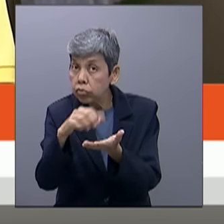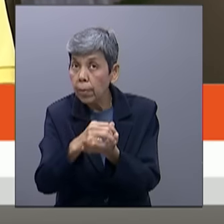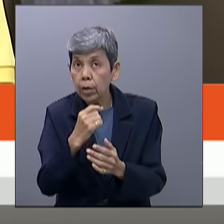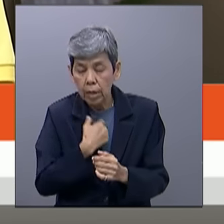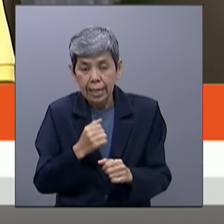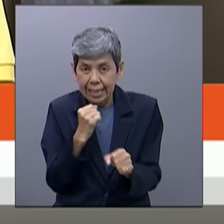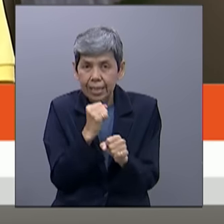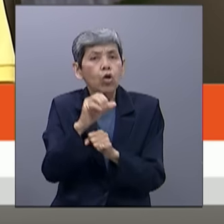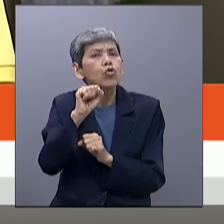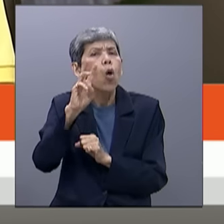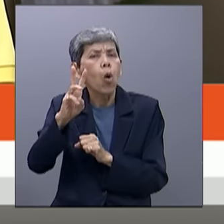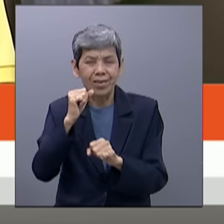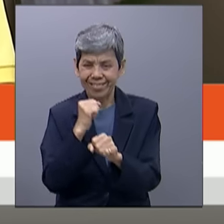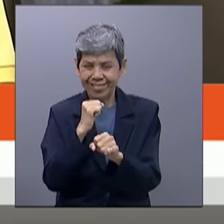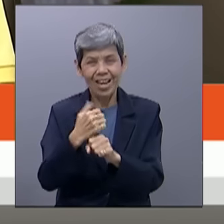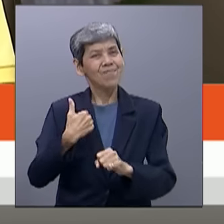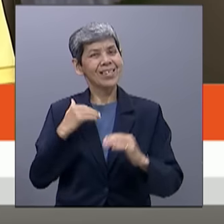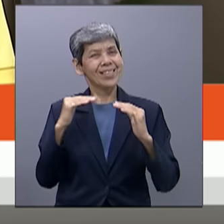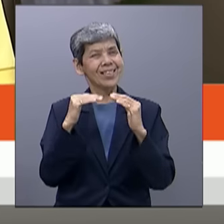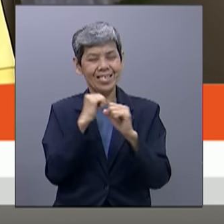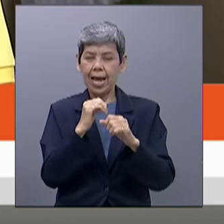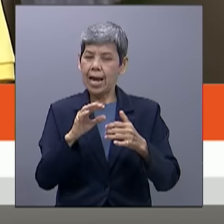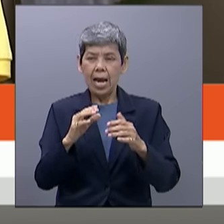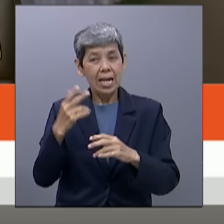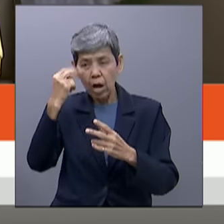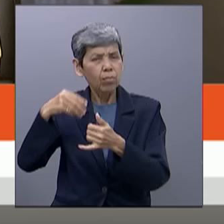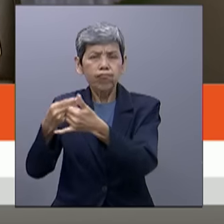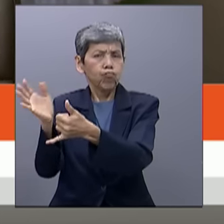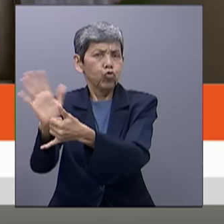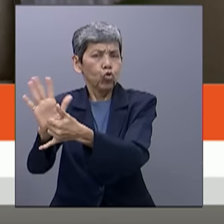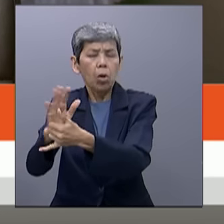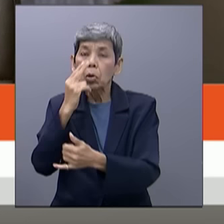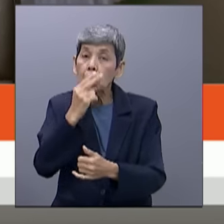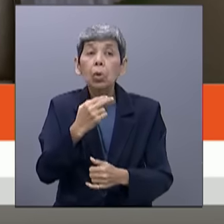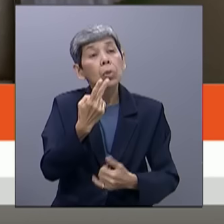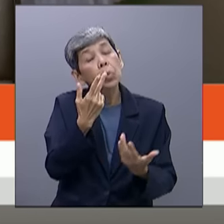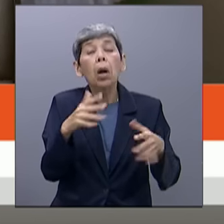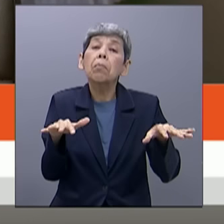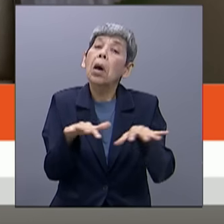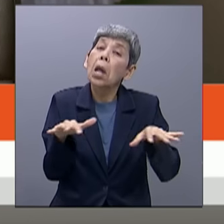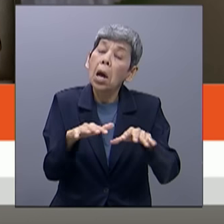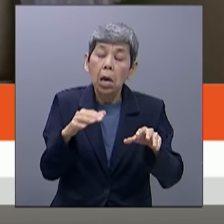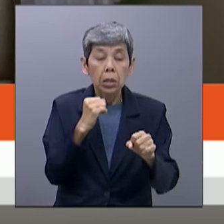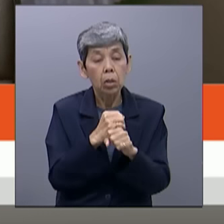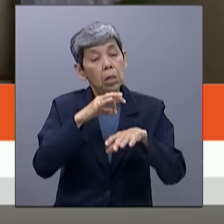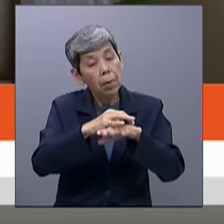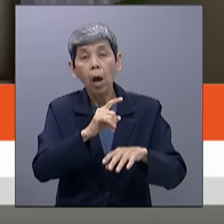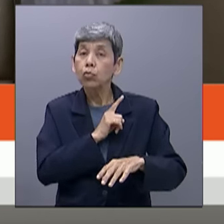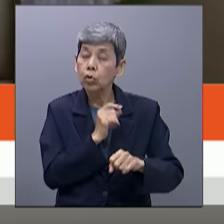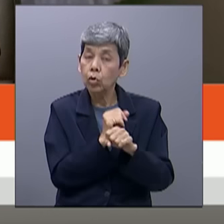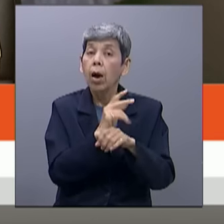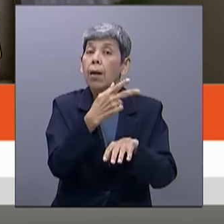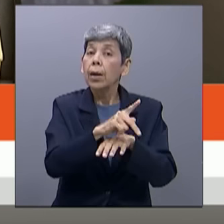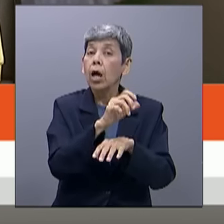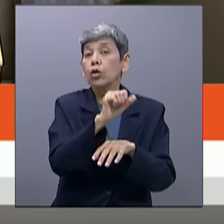ทบาทของสว.ในการที่จะมีสิทธิ์ที่จะเลือกนายกได้นะดูแล้วเนี่ยในมุมของอาจารย์ก็ในเรื่องของตำแหน่งหน้าที่ของประธานวุฒิส